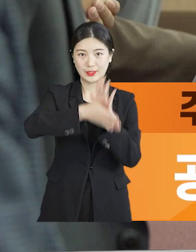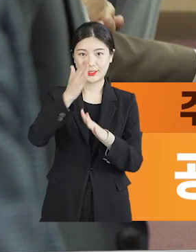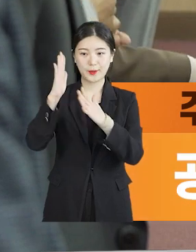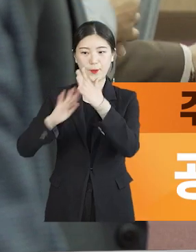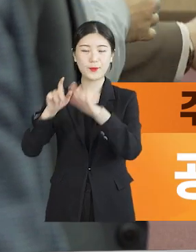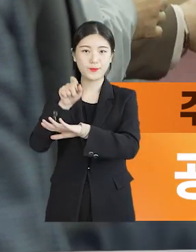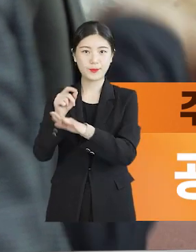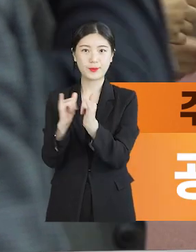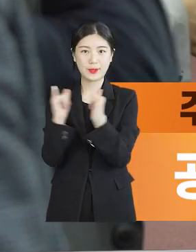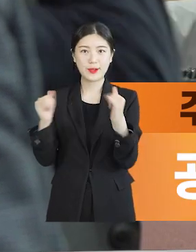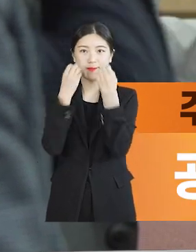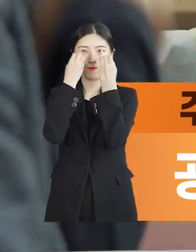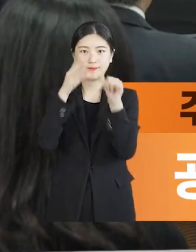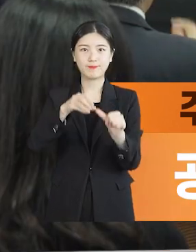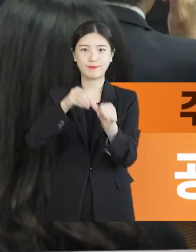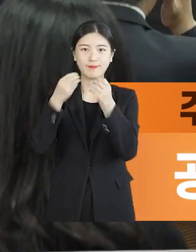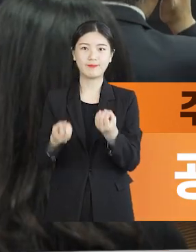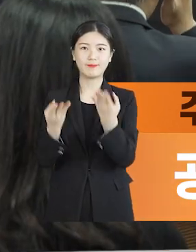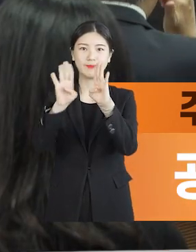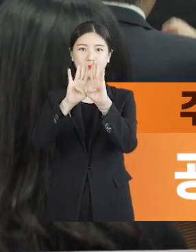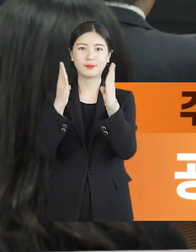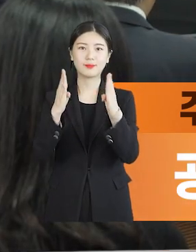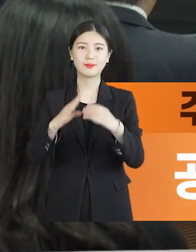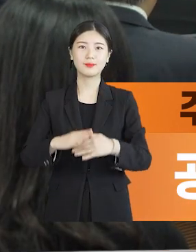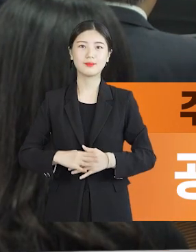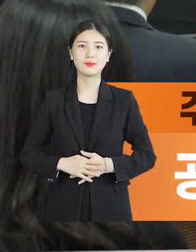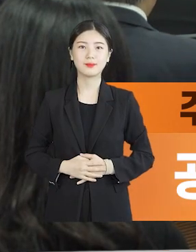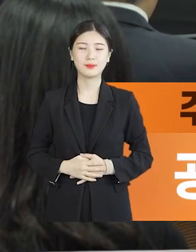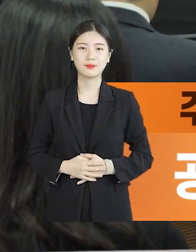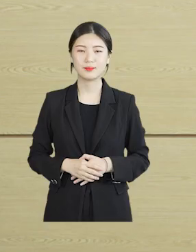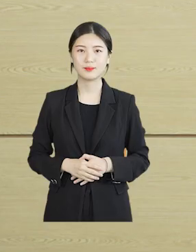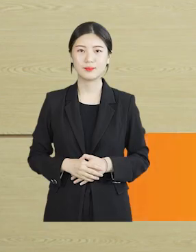공주시 신규 공무원 임용식이 거행됐습니다.